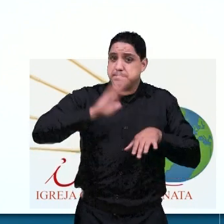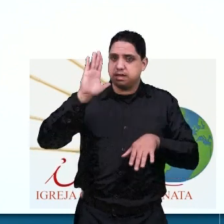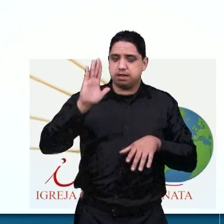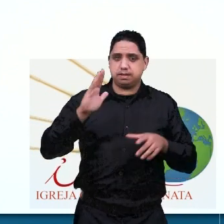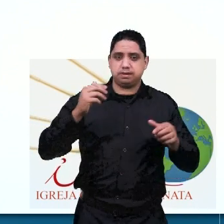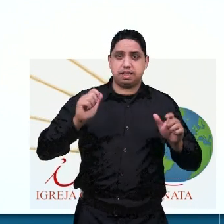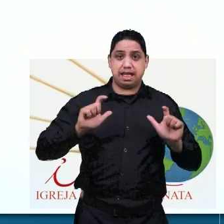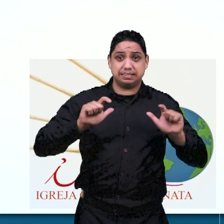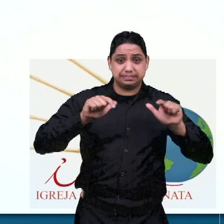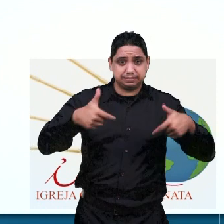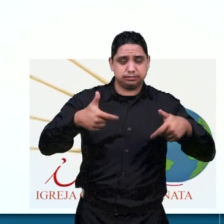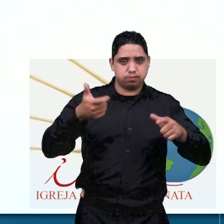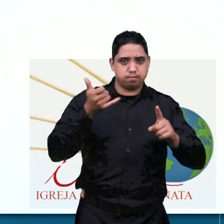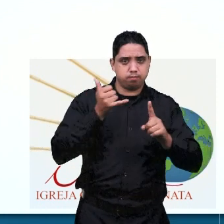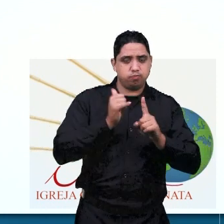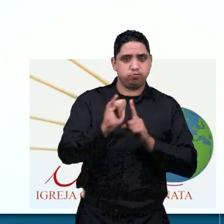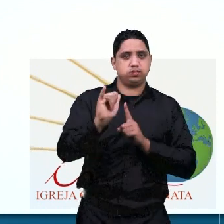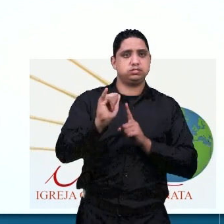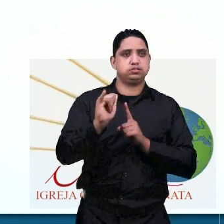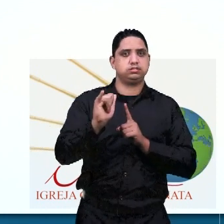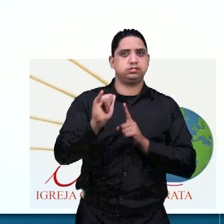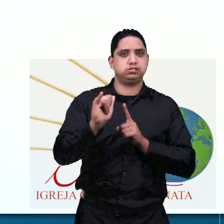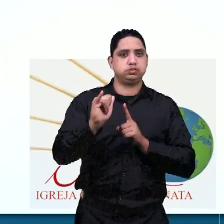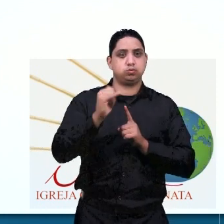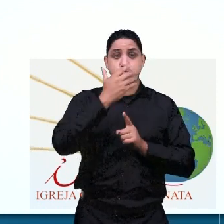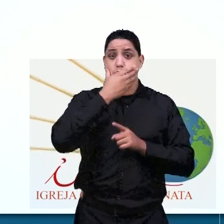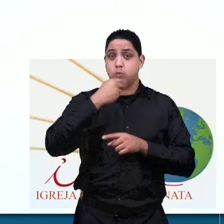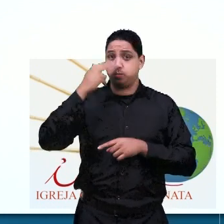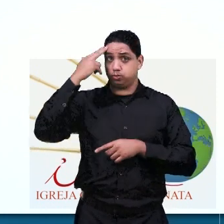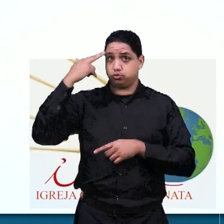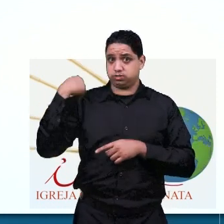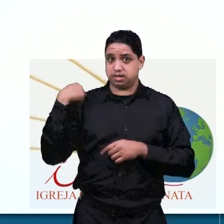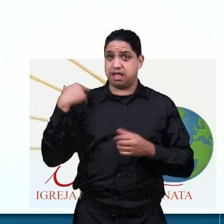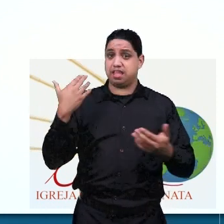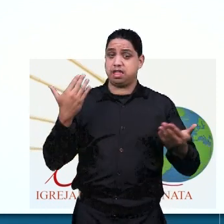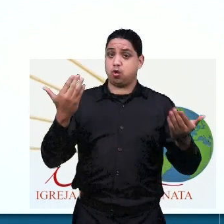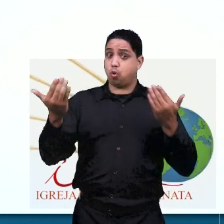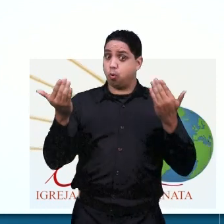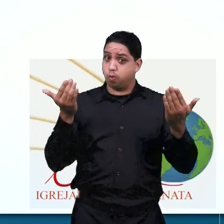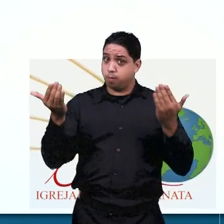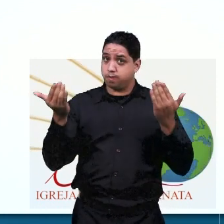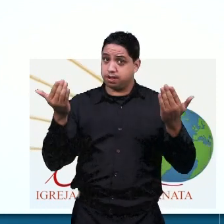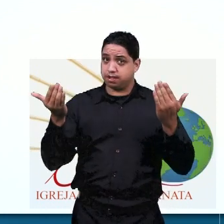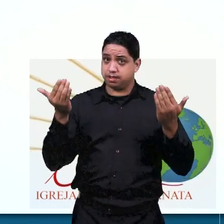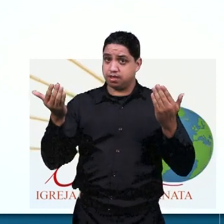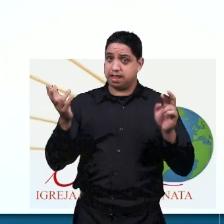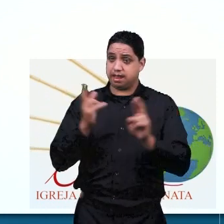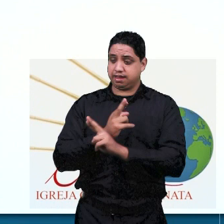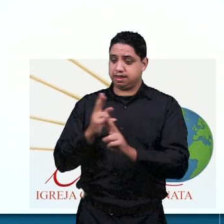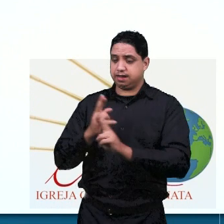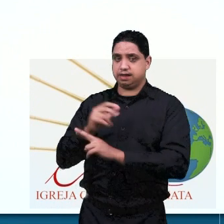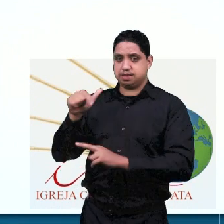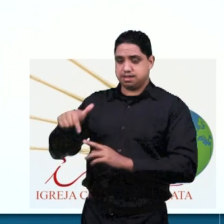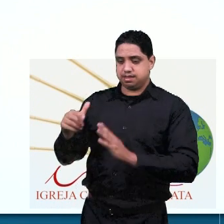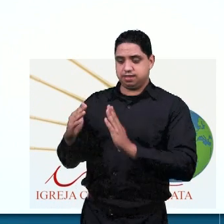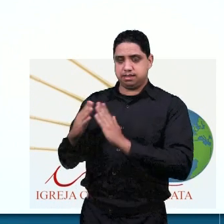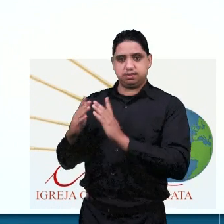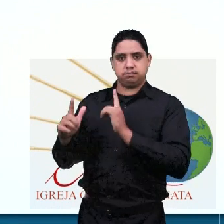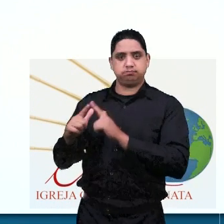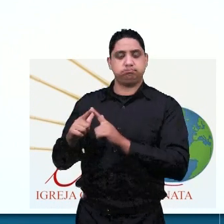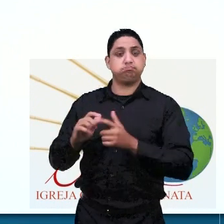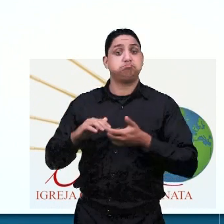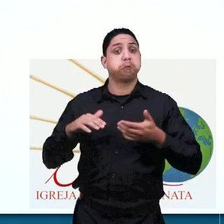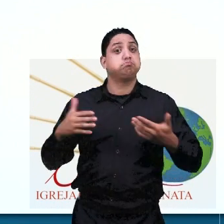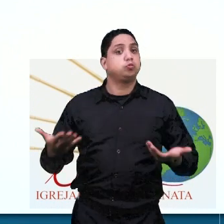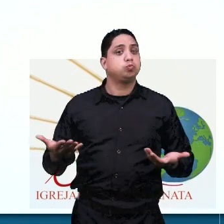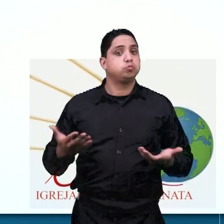grande manifestation prophétique de Joseph en sa vie par rapport à l'Église?